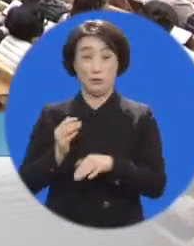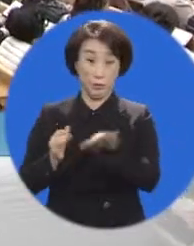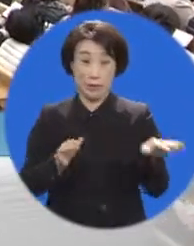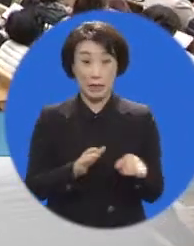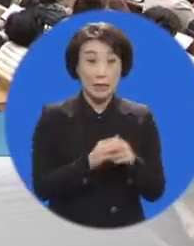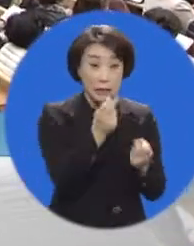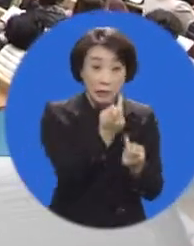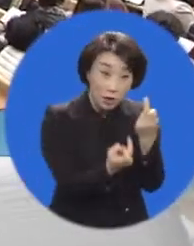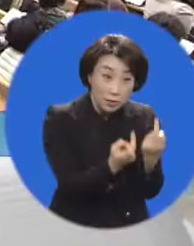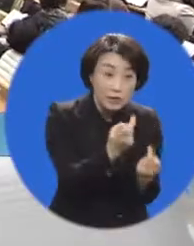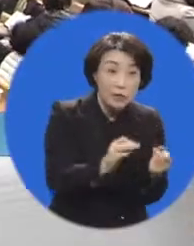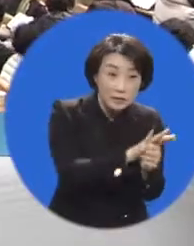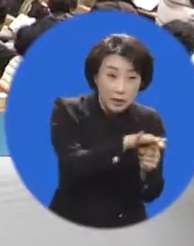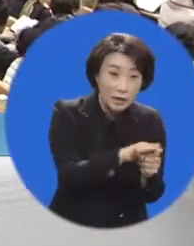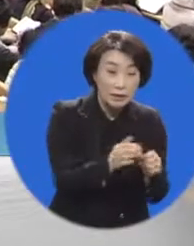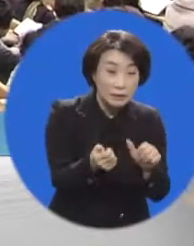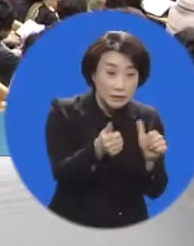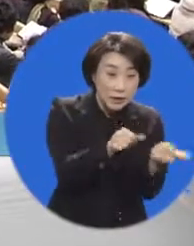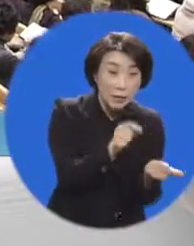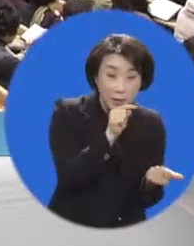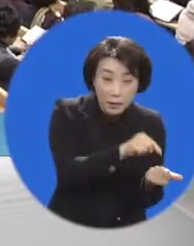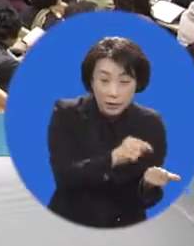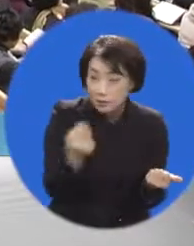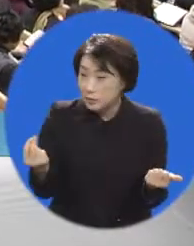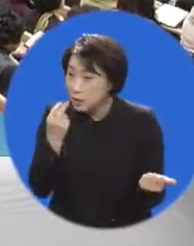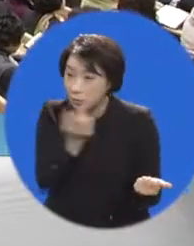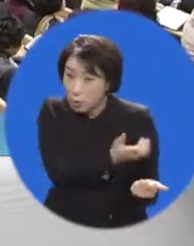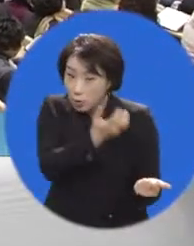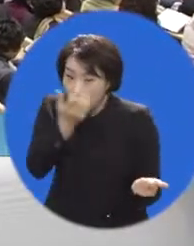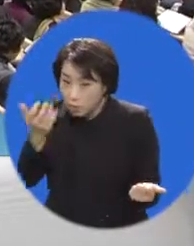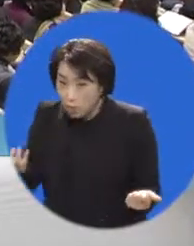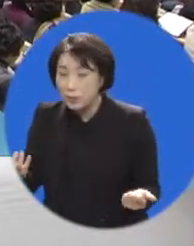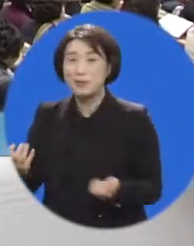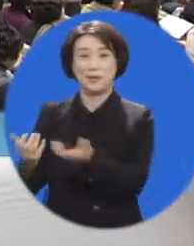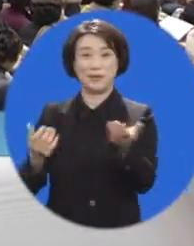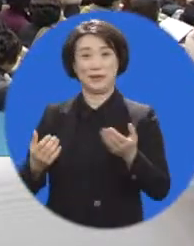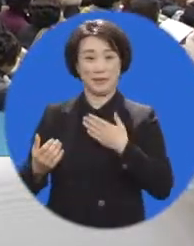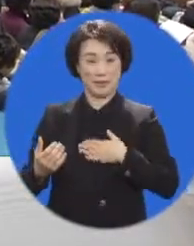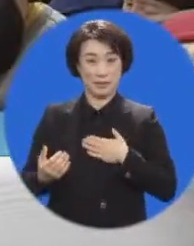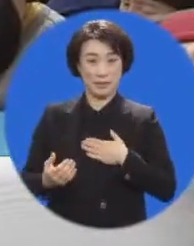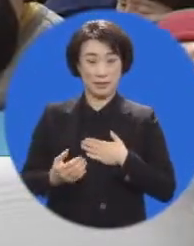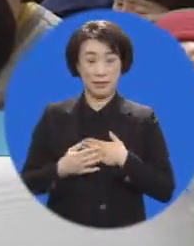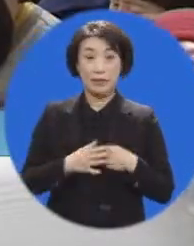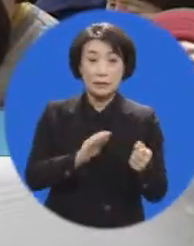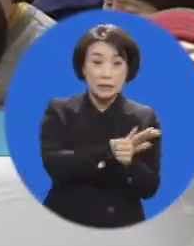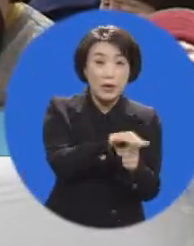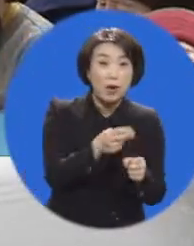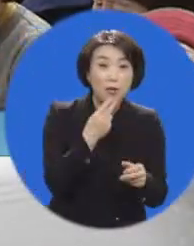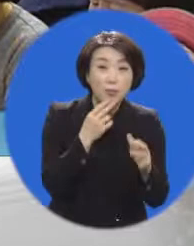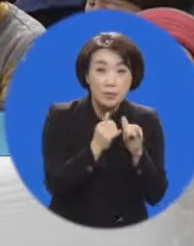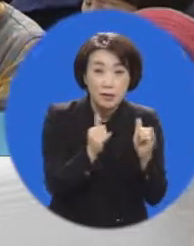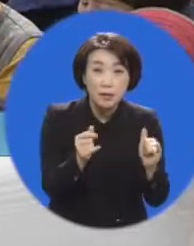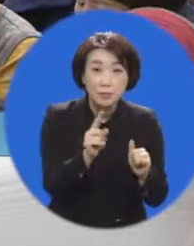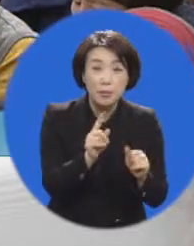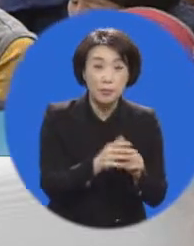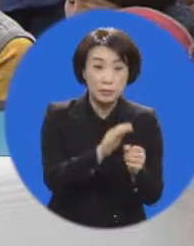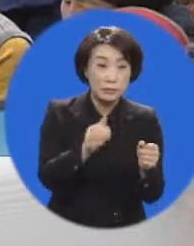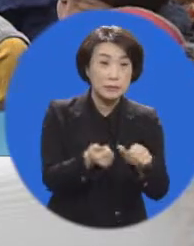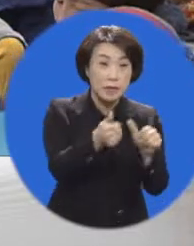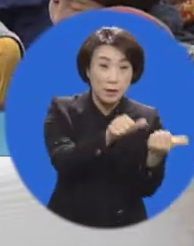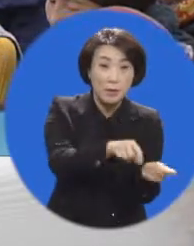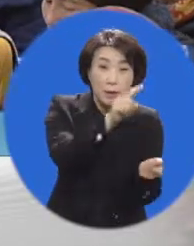형제를 사랑함으로 사망에서 옮겨 생명으로 들어간 줄을 알거니와 사랑치 아니하는 자는